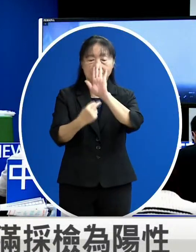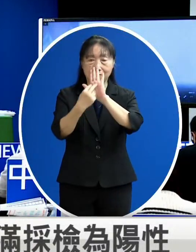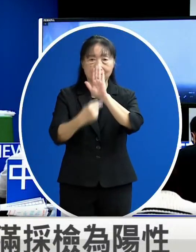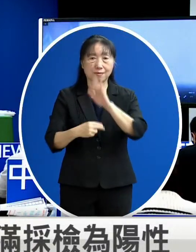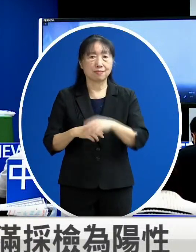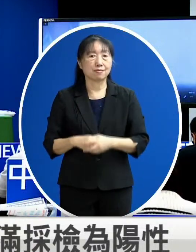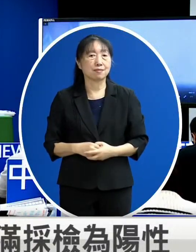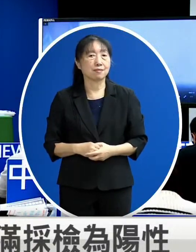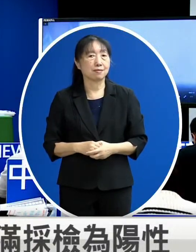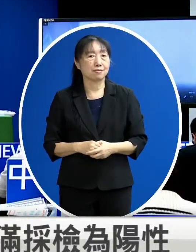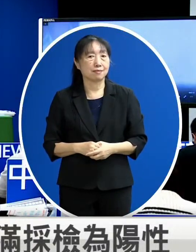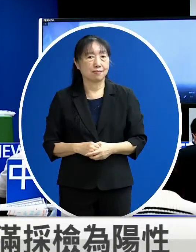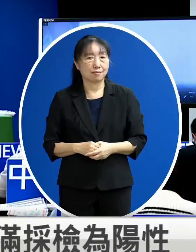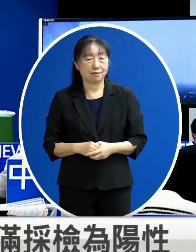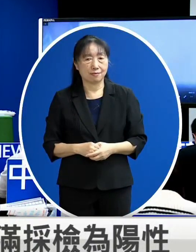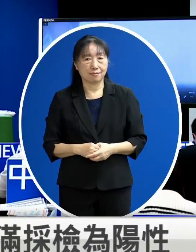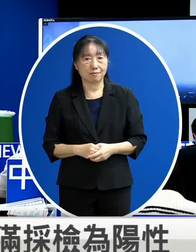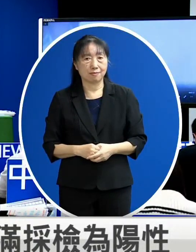说明。